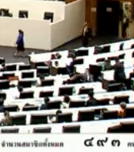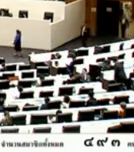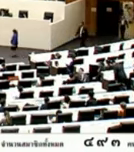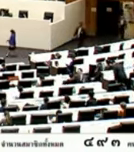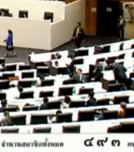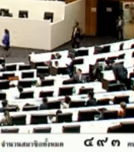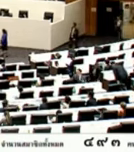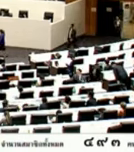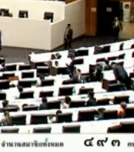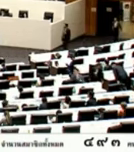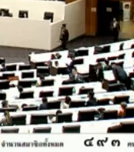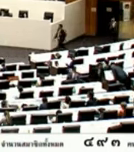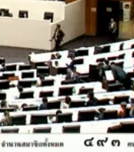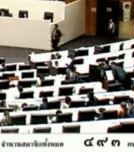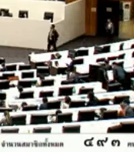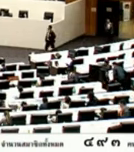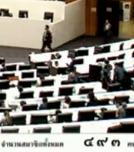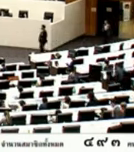ครับ